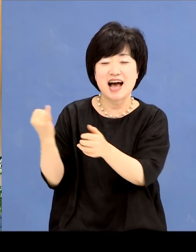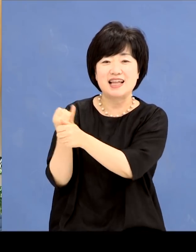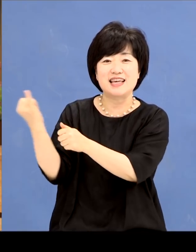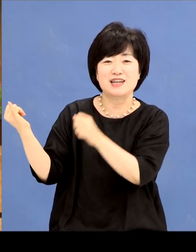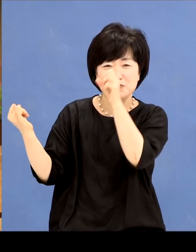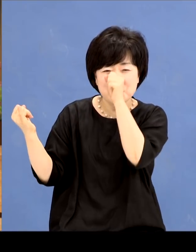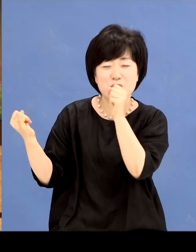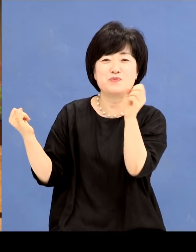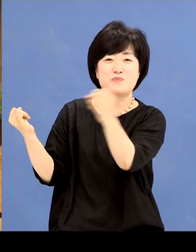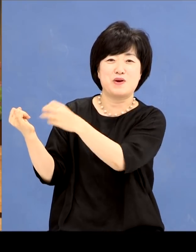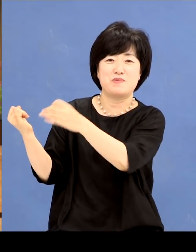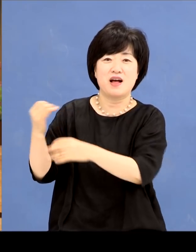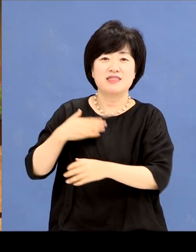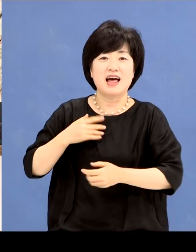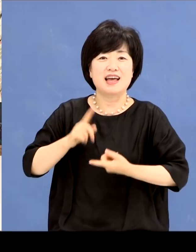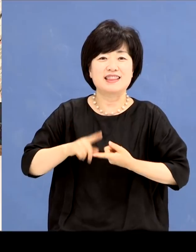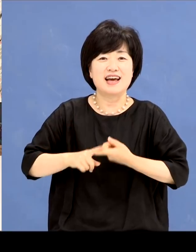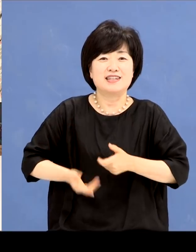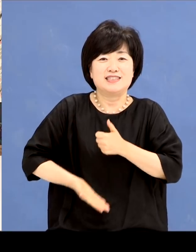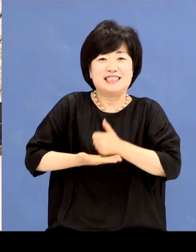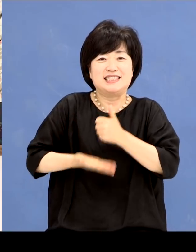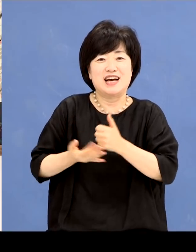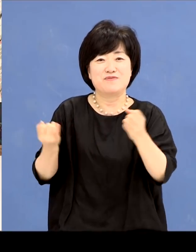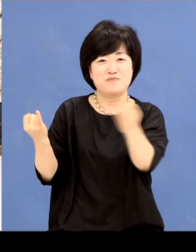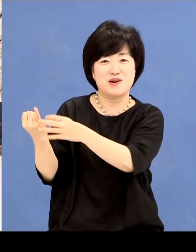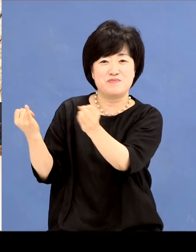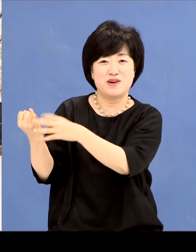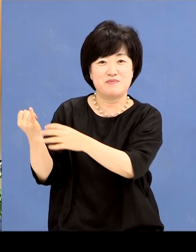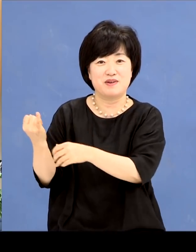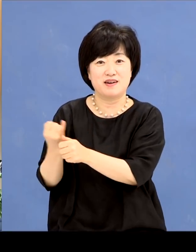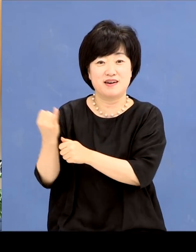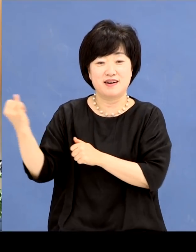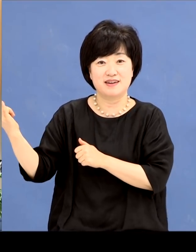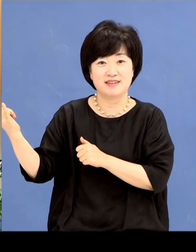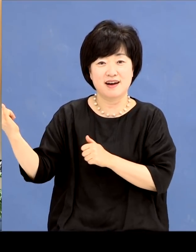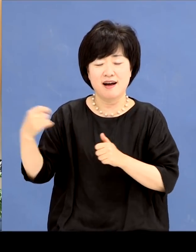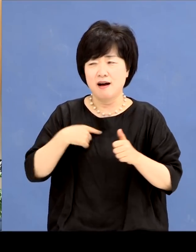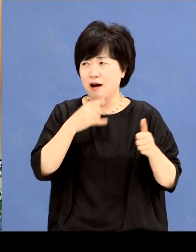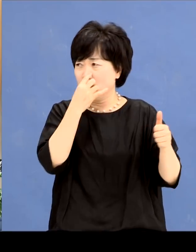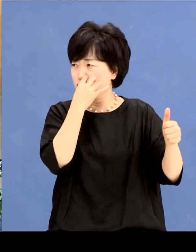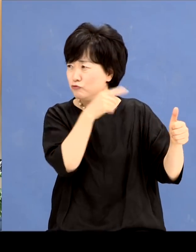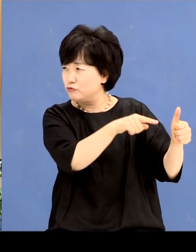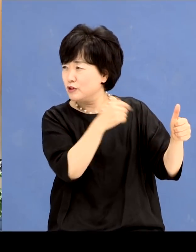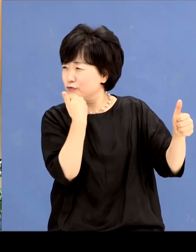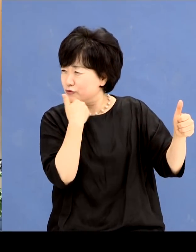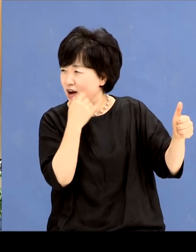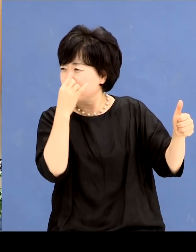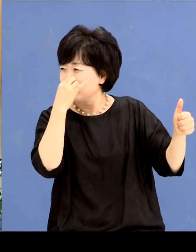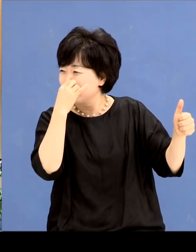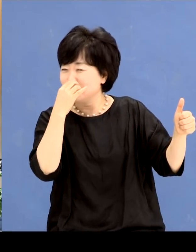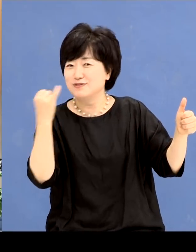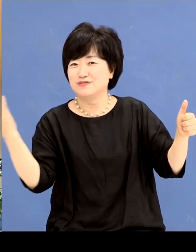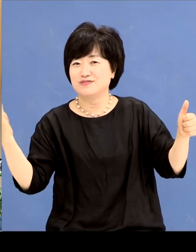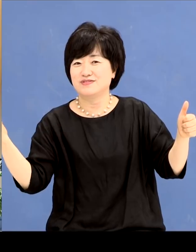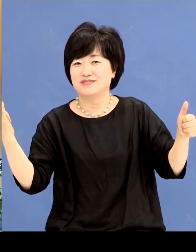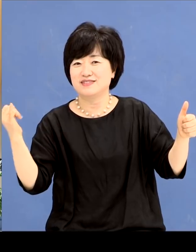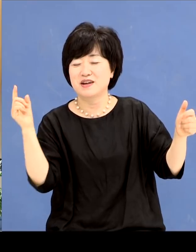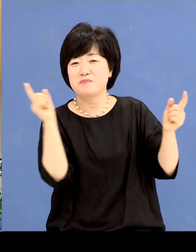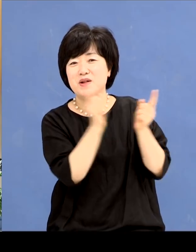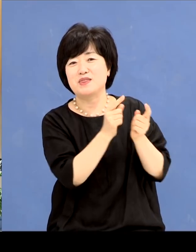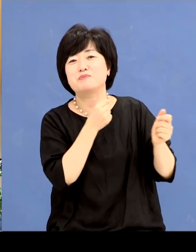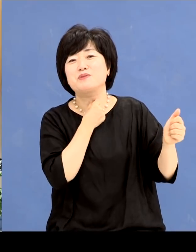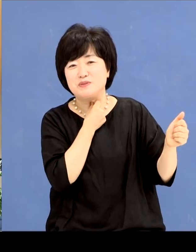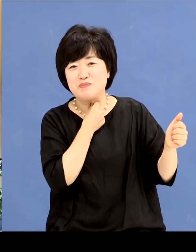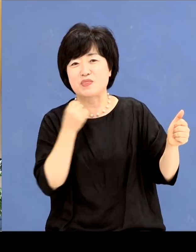했던 거예요. 그러니까 제 대변을 어머, 대신해 준 어머. 거죠. 네. 그래서 아내가 제가 너무 궁금하기도 했고 네. 네, 만나보고